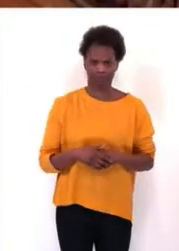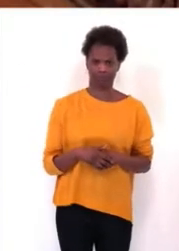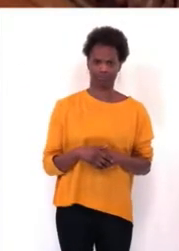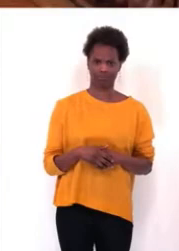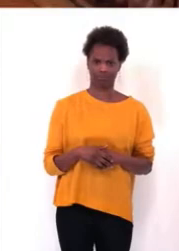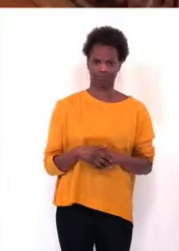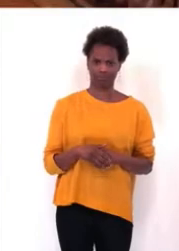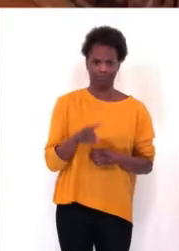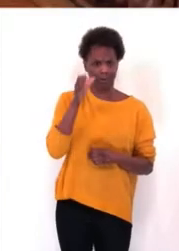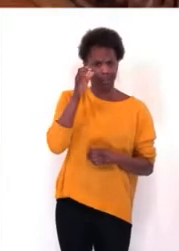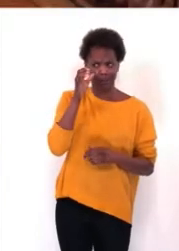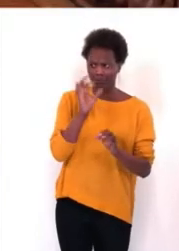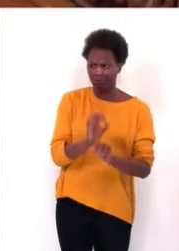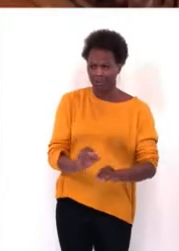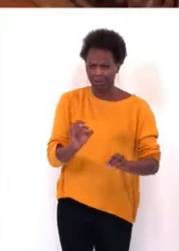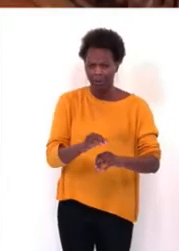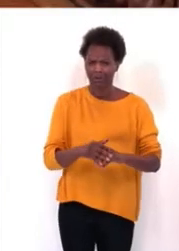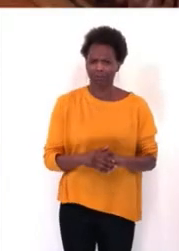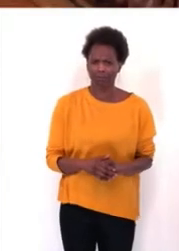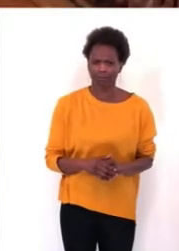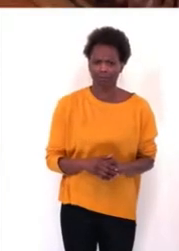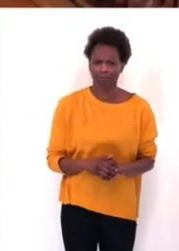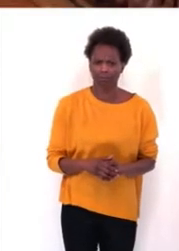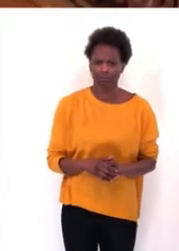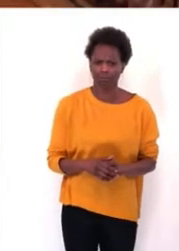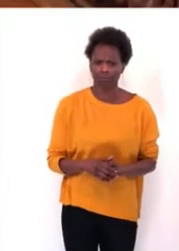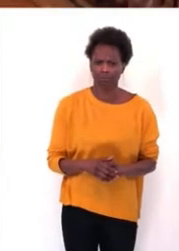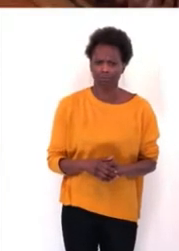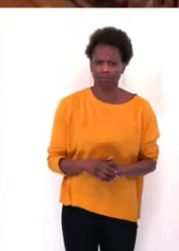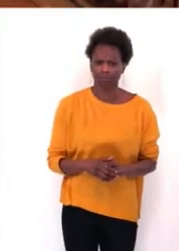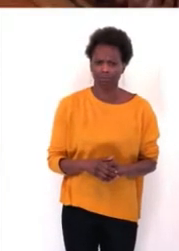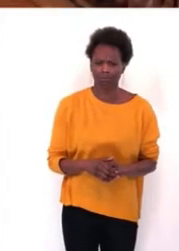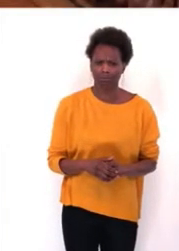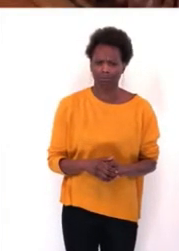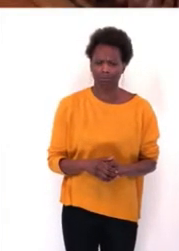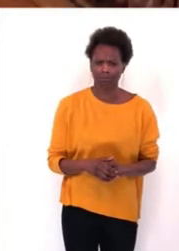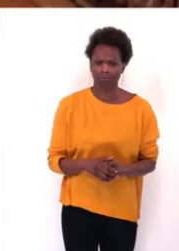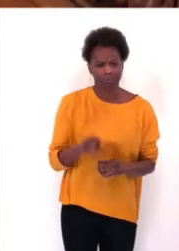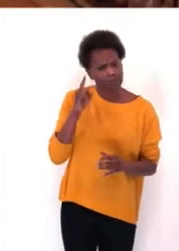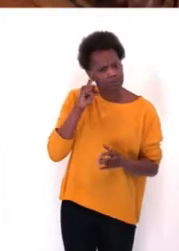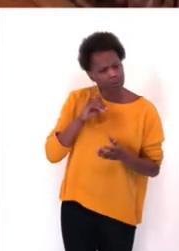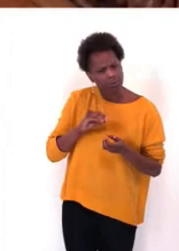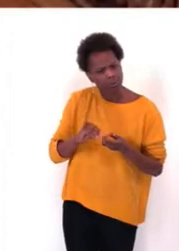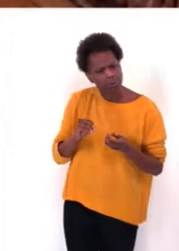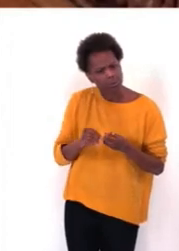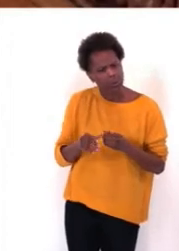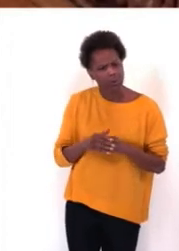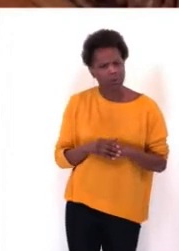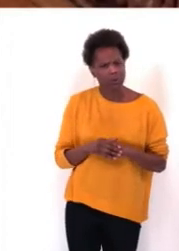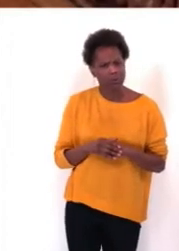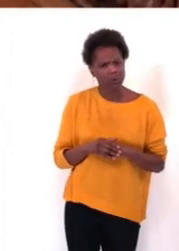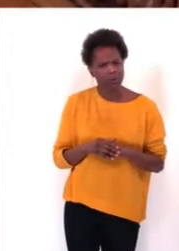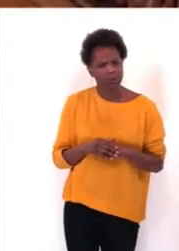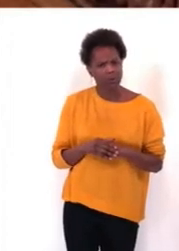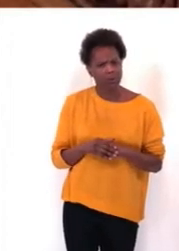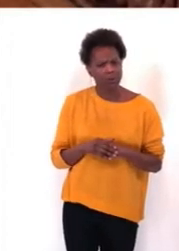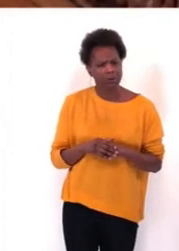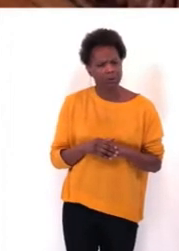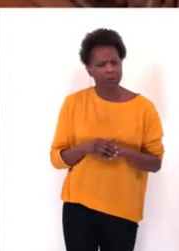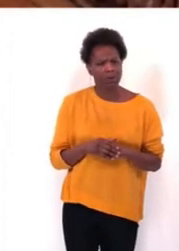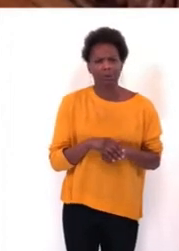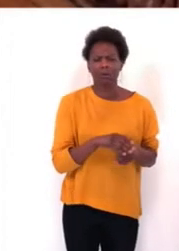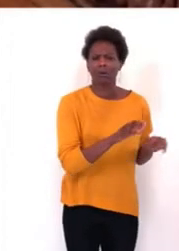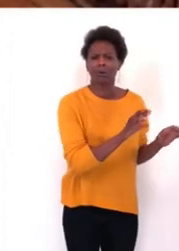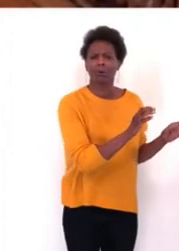notre question se pose aussi, est-ce que c'est à 100 citoyens de se substituer aux élus et à l'ensemble des